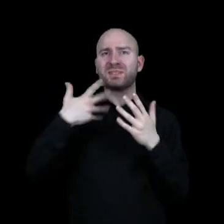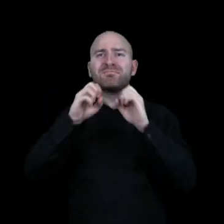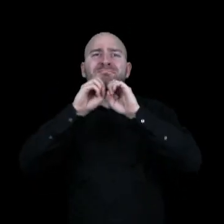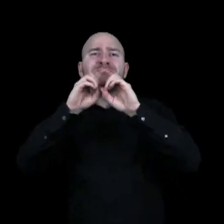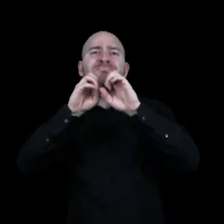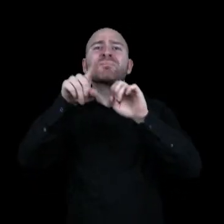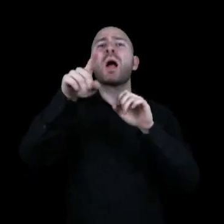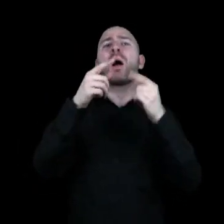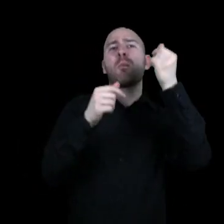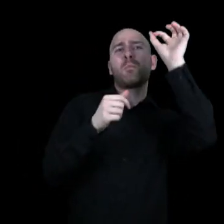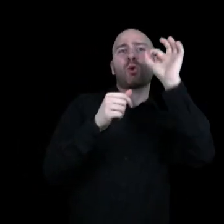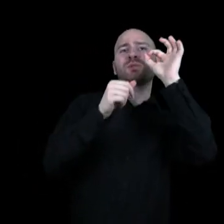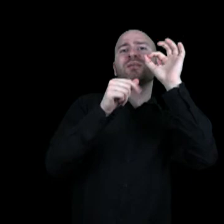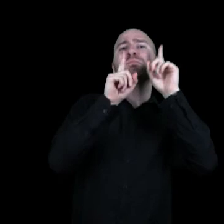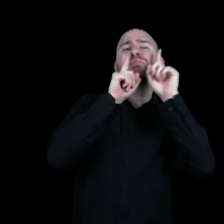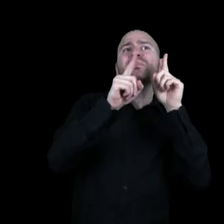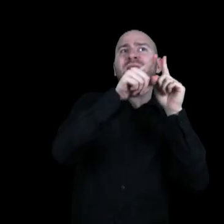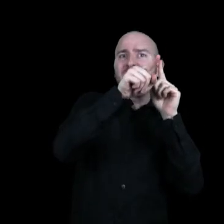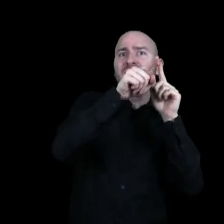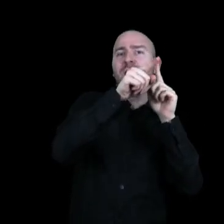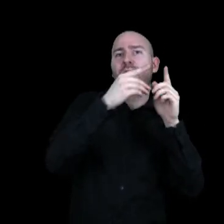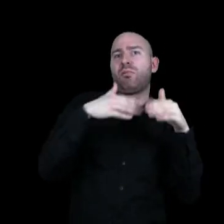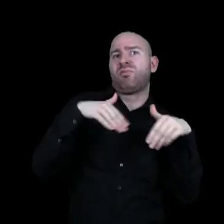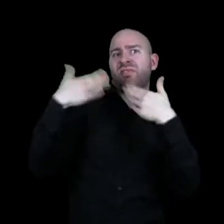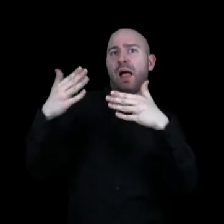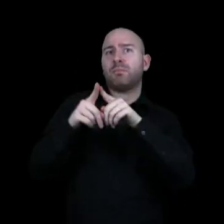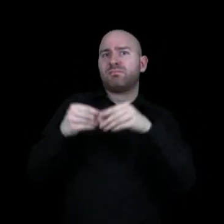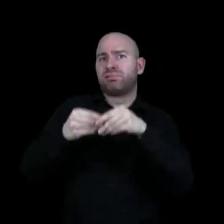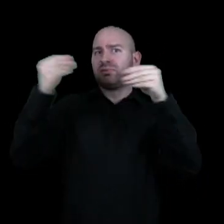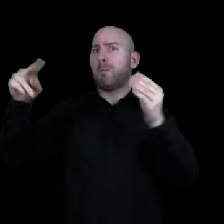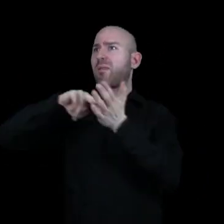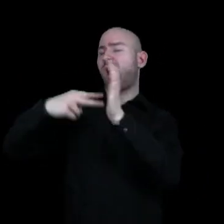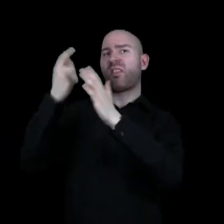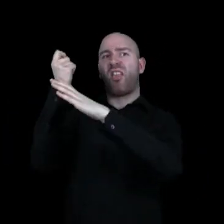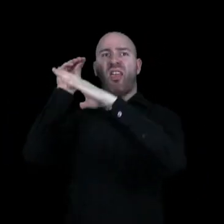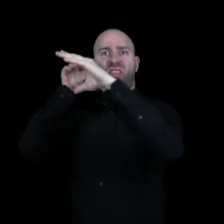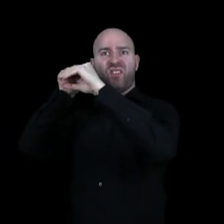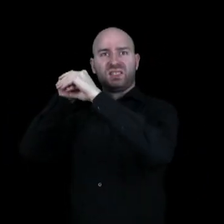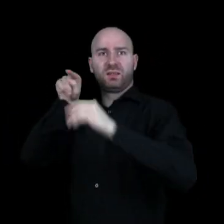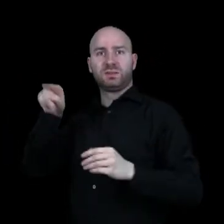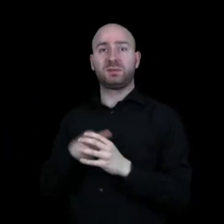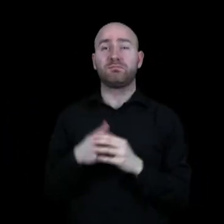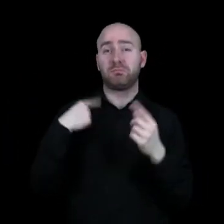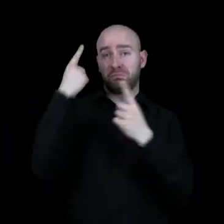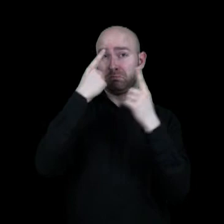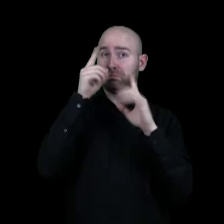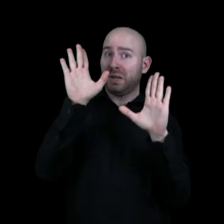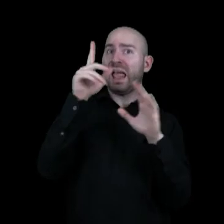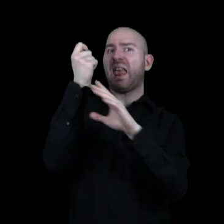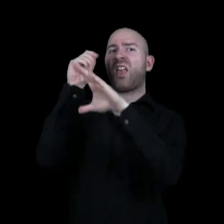zastanawię się, jak realne stopy procentowe napędzają, jak napędzają zaplanowane inwestycje.